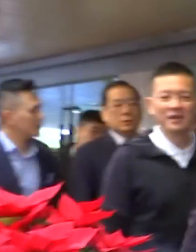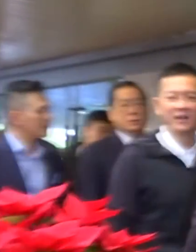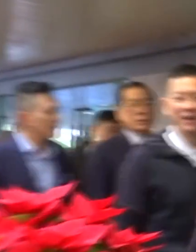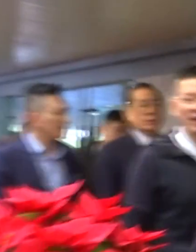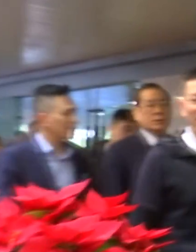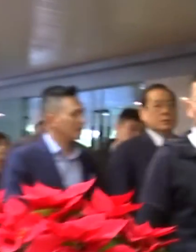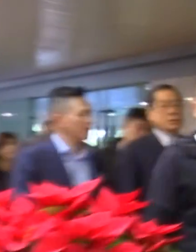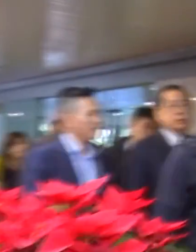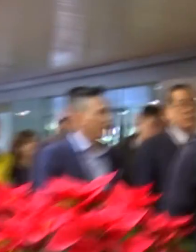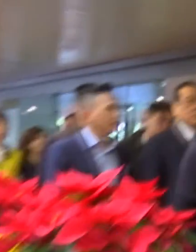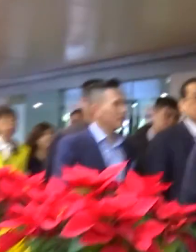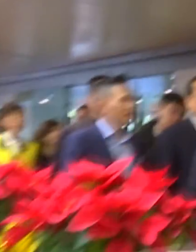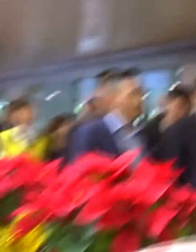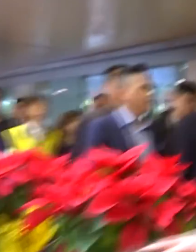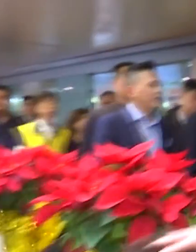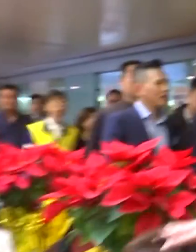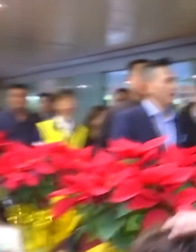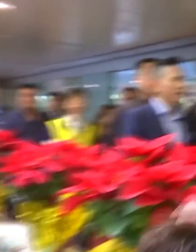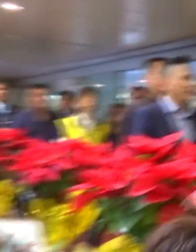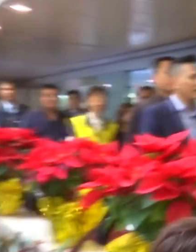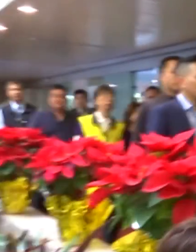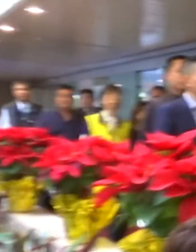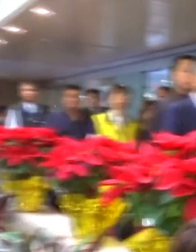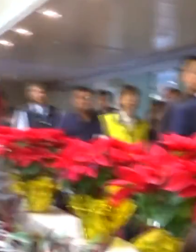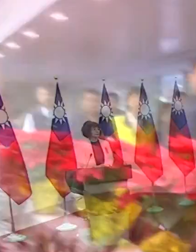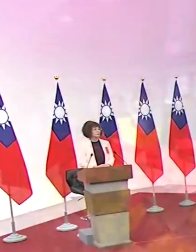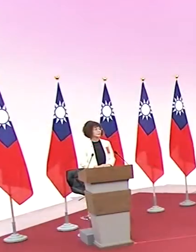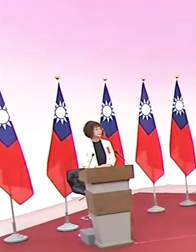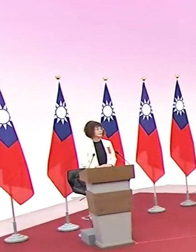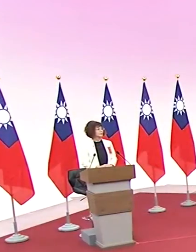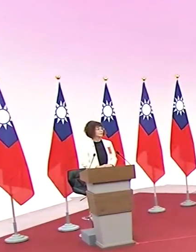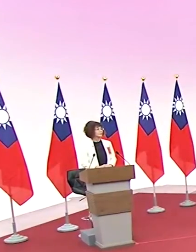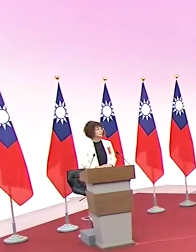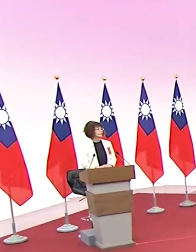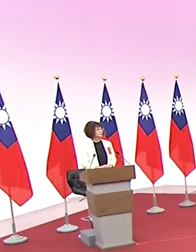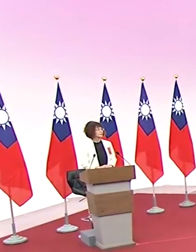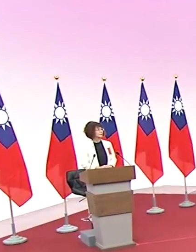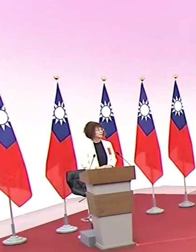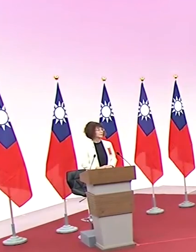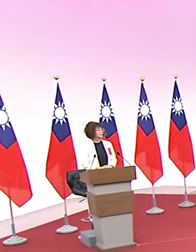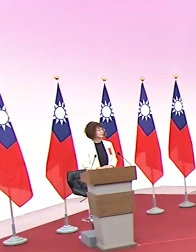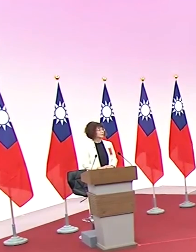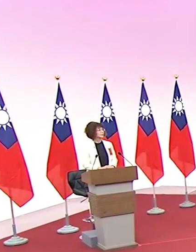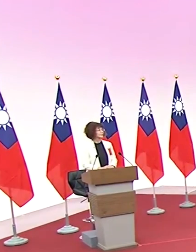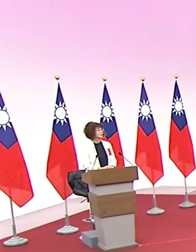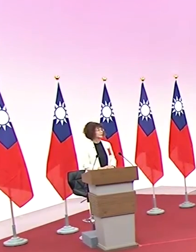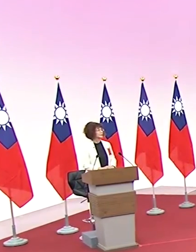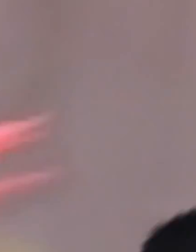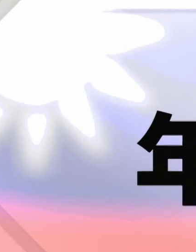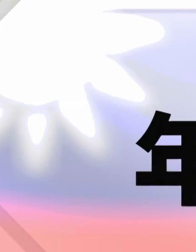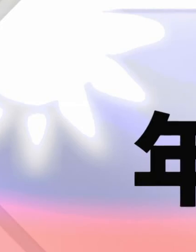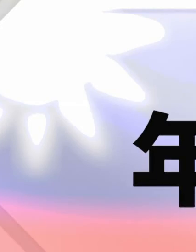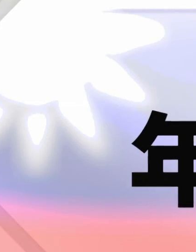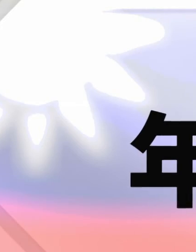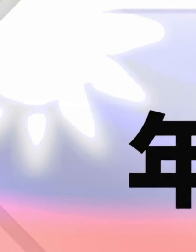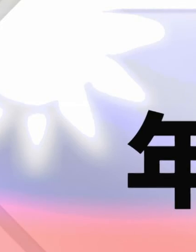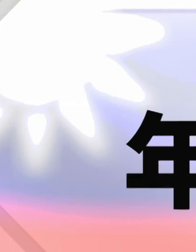摸头，这引起讨论。上去擂台顶，三位候选人开始展开攻防战。